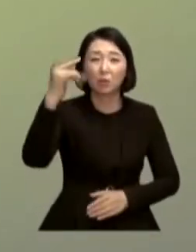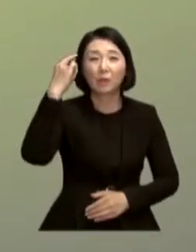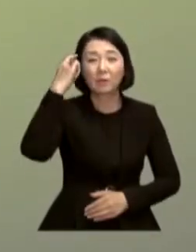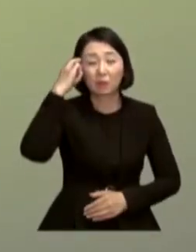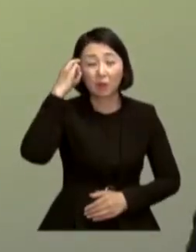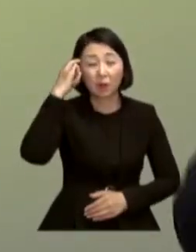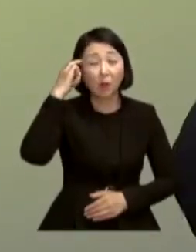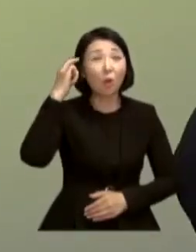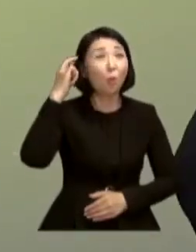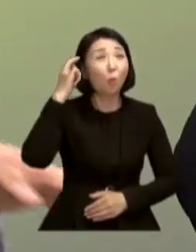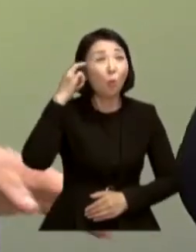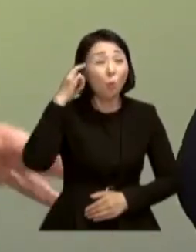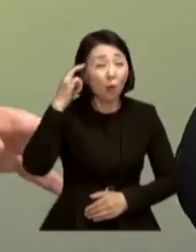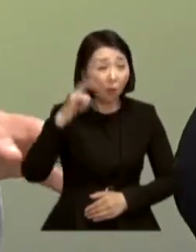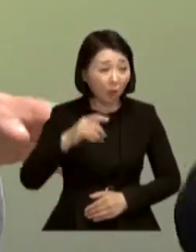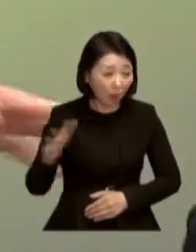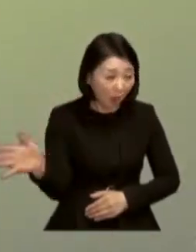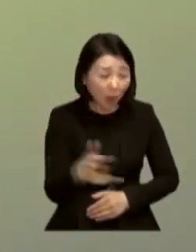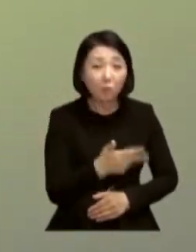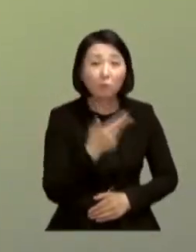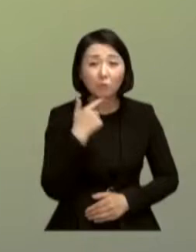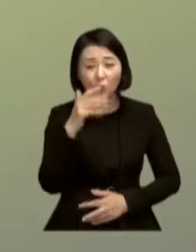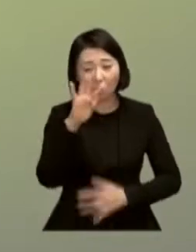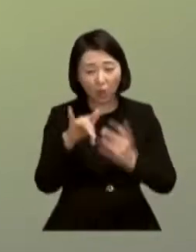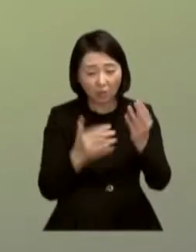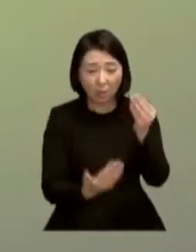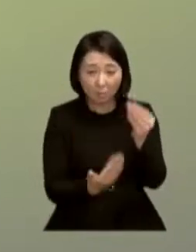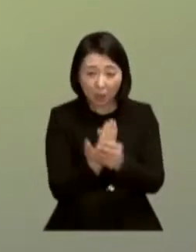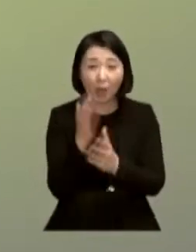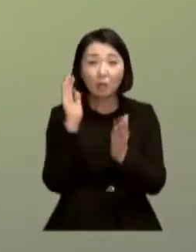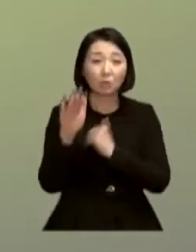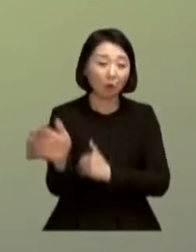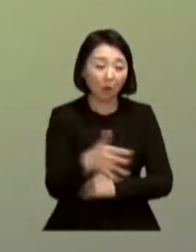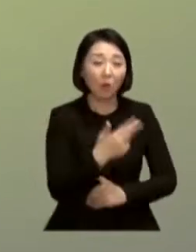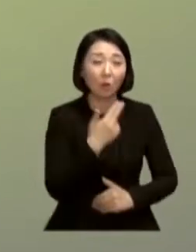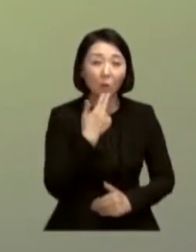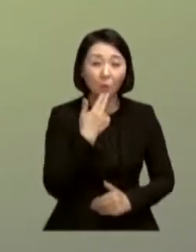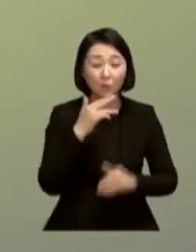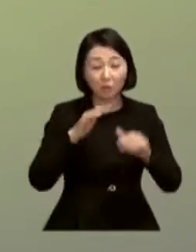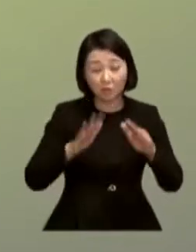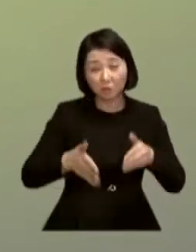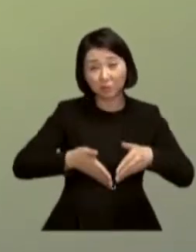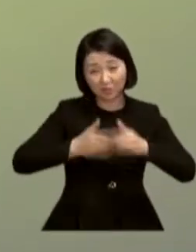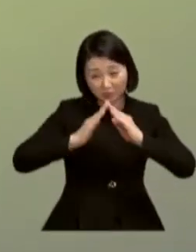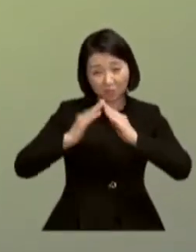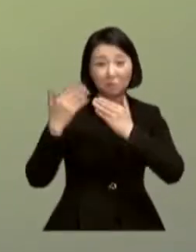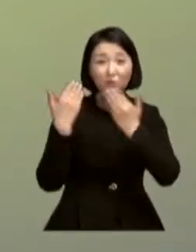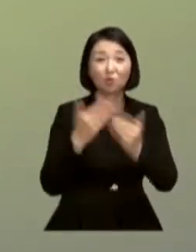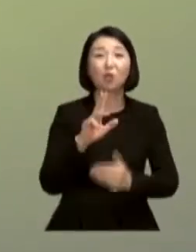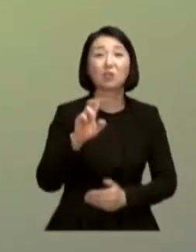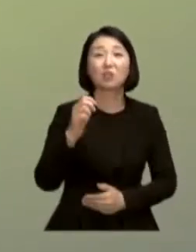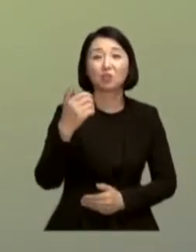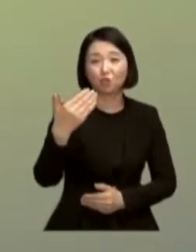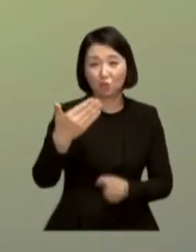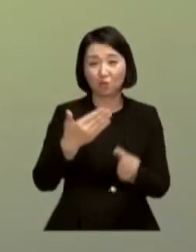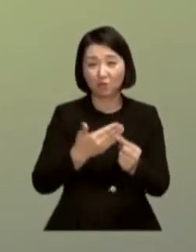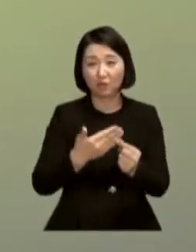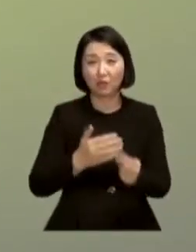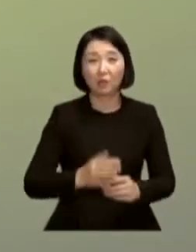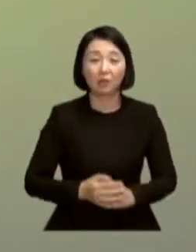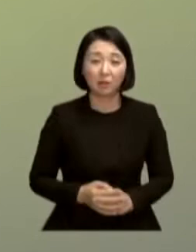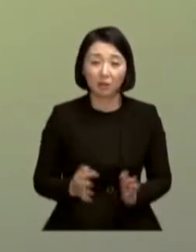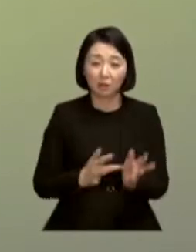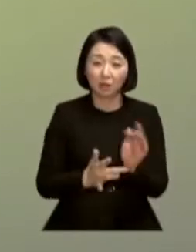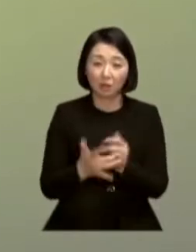그런 마음을 가지고 왜냐하면 처음에 아무것도 없었기 때문에 화재가 난 이후에 근데 이제 29번째 벌써 집을 지어주고 있거든요. 근데